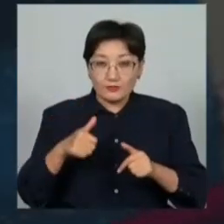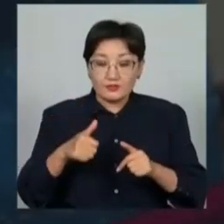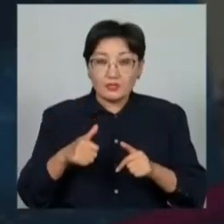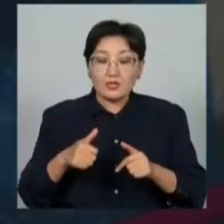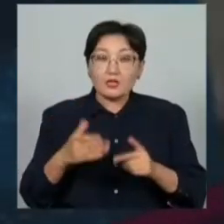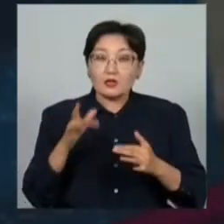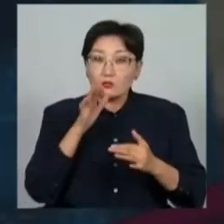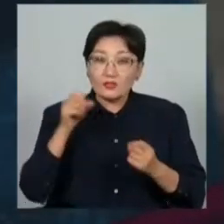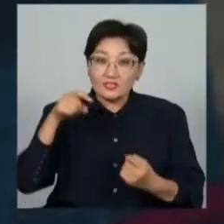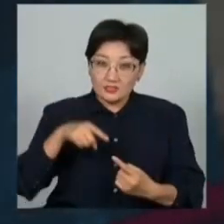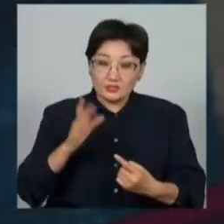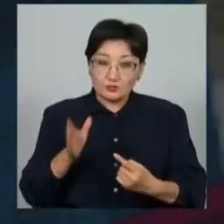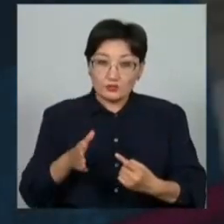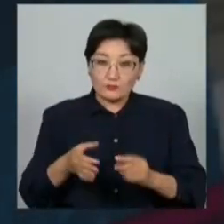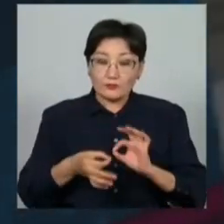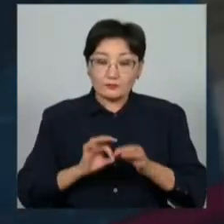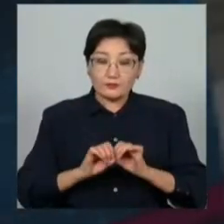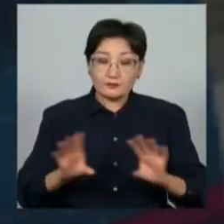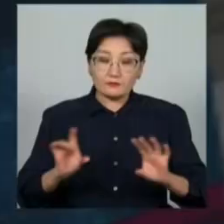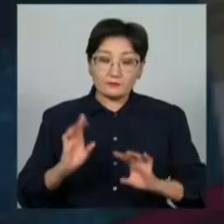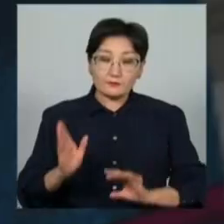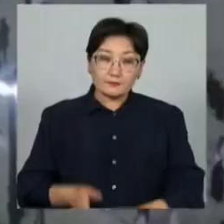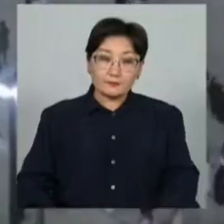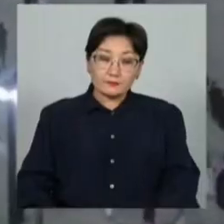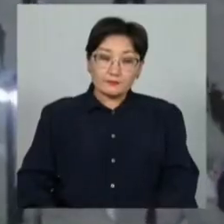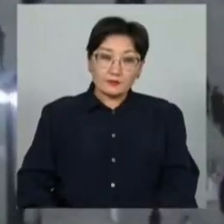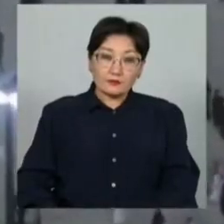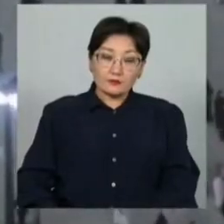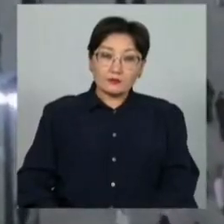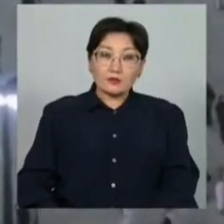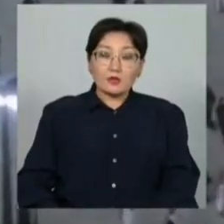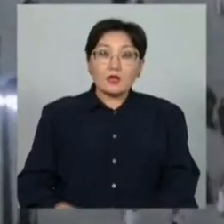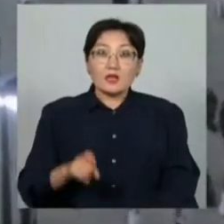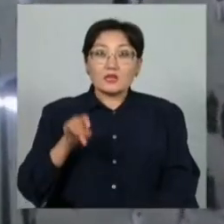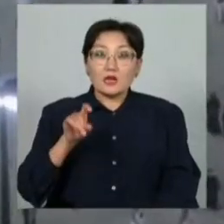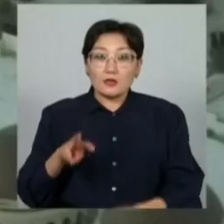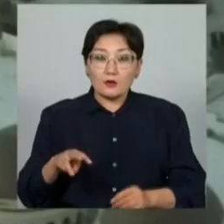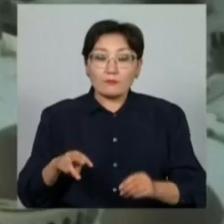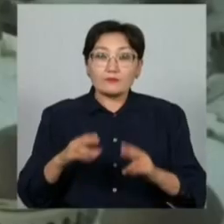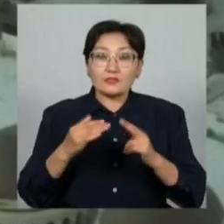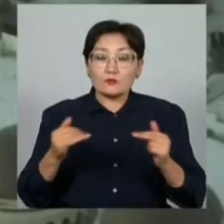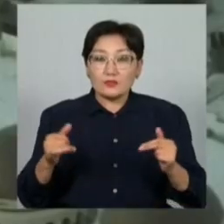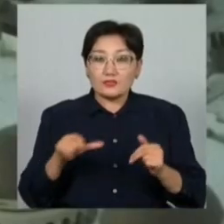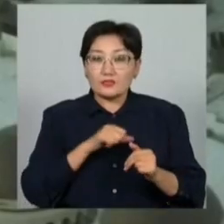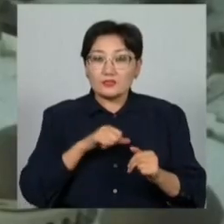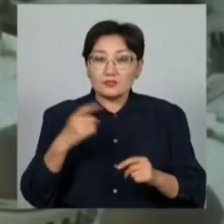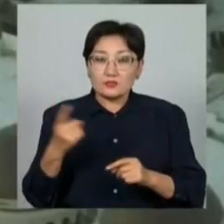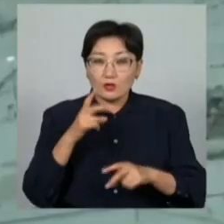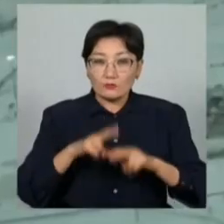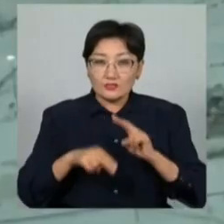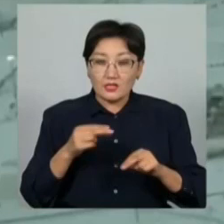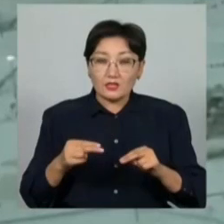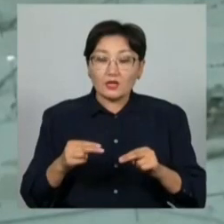қай уақытқа сәйкес келеді? Ұлағат арғын айтады. Әл-Харам мешіті бұл әлемдегі ең алғашқы салынған мінәжат